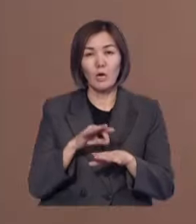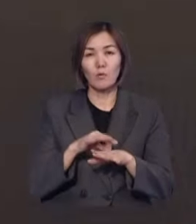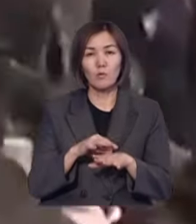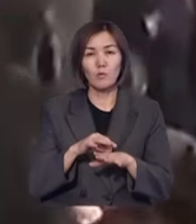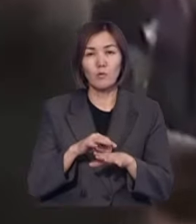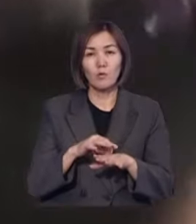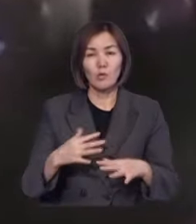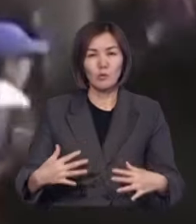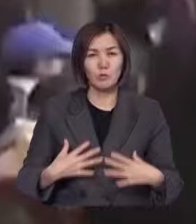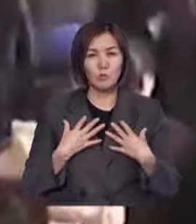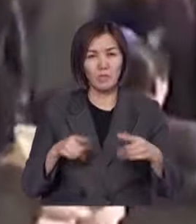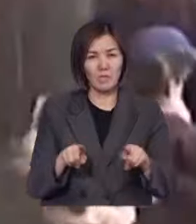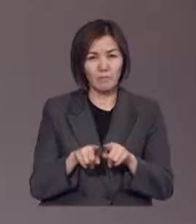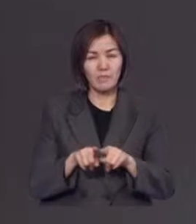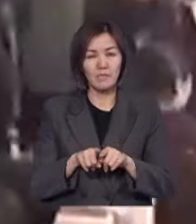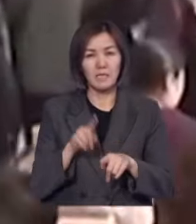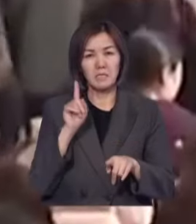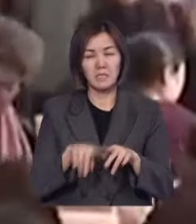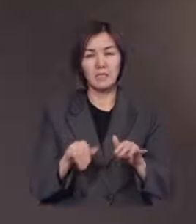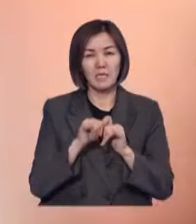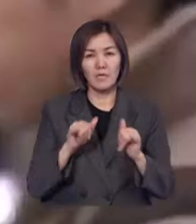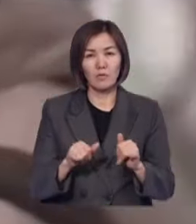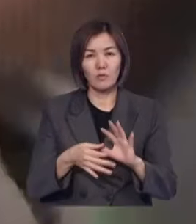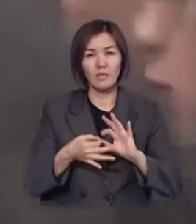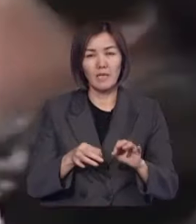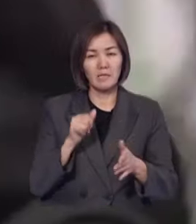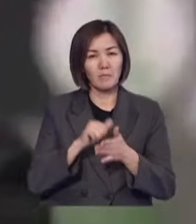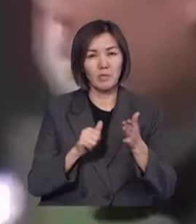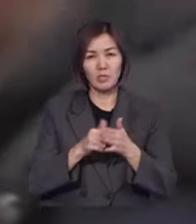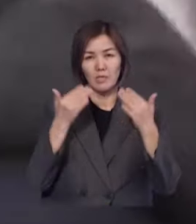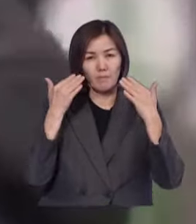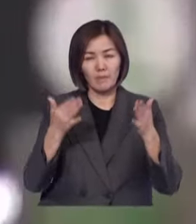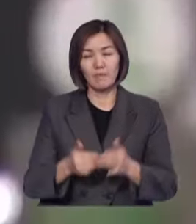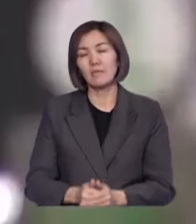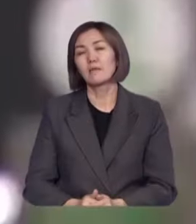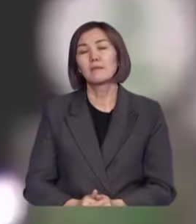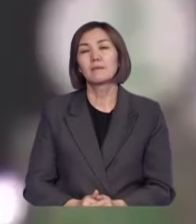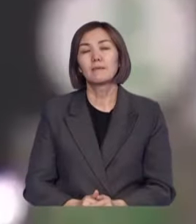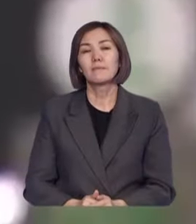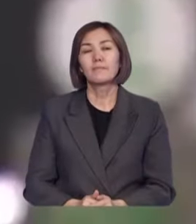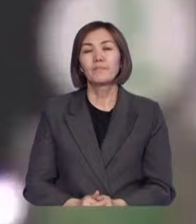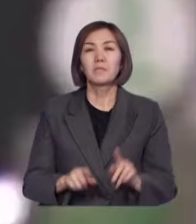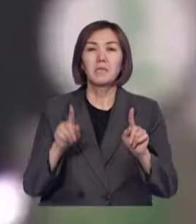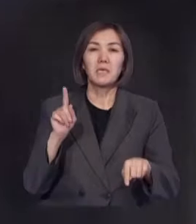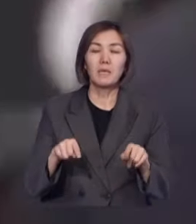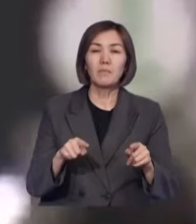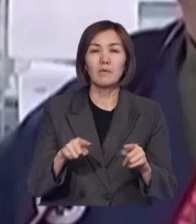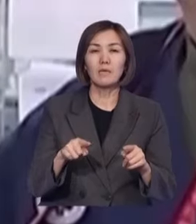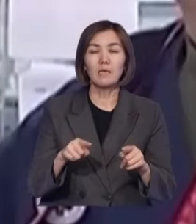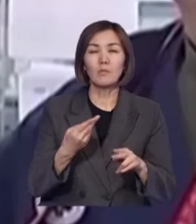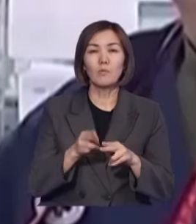суық тиюдікіне ұқсайды. Мамандар оның тез таралуына нақты не себеп екенін әзірге айта алмай отыр. Кейбір мәлімет бойынша